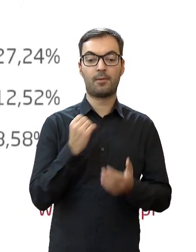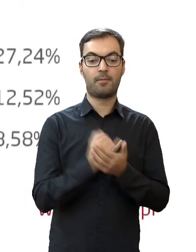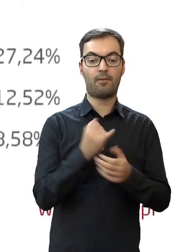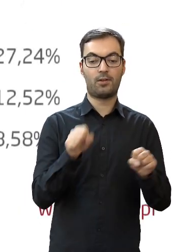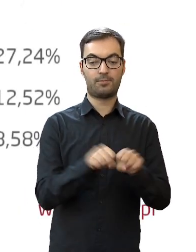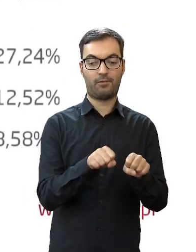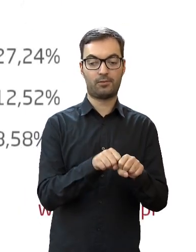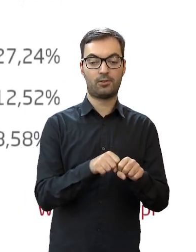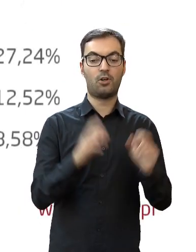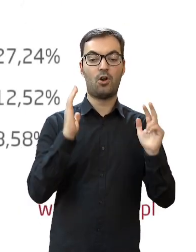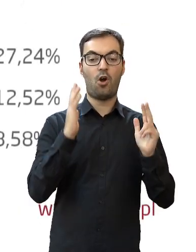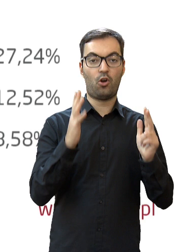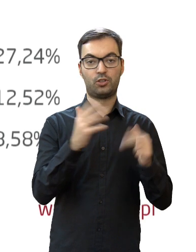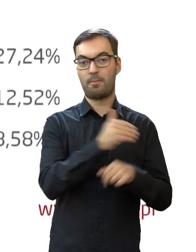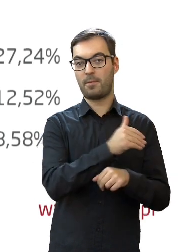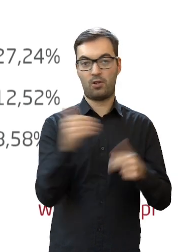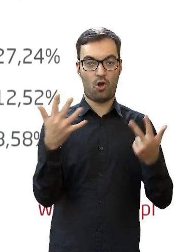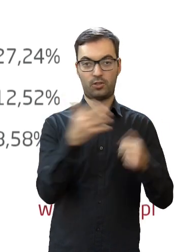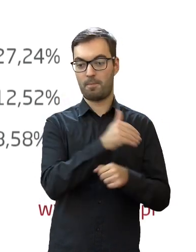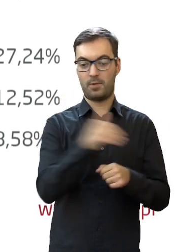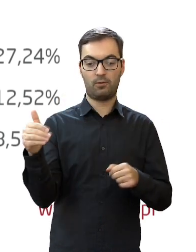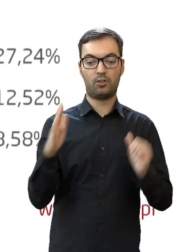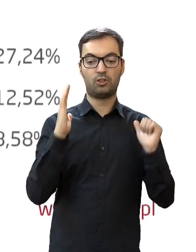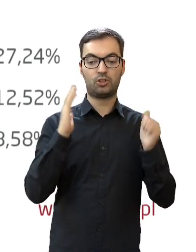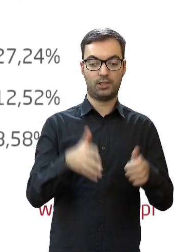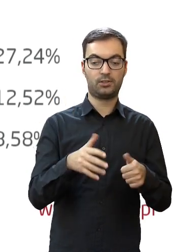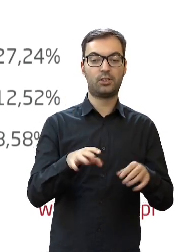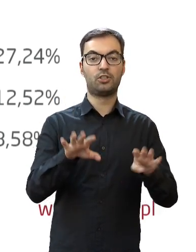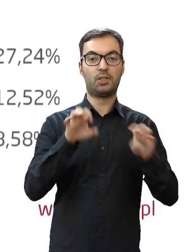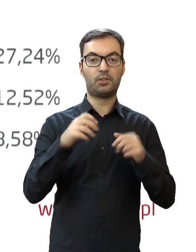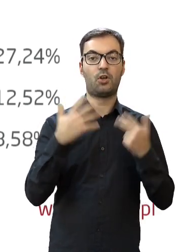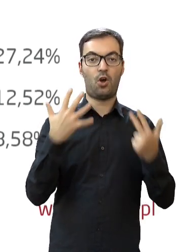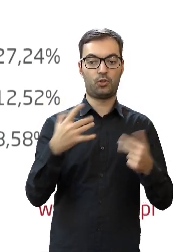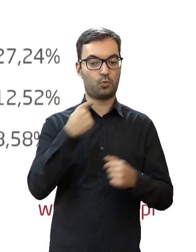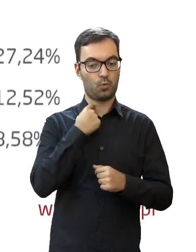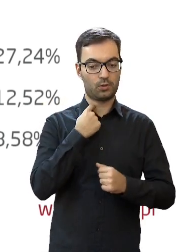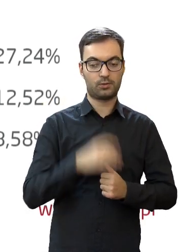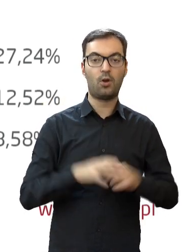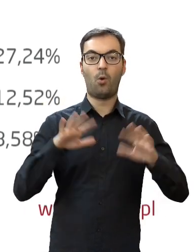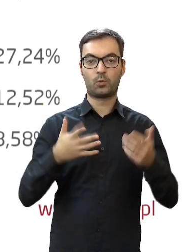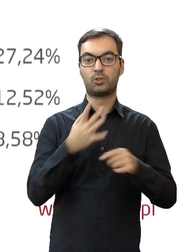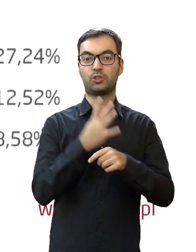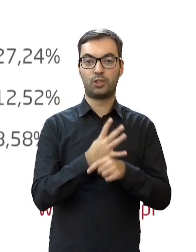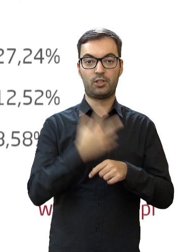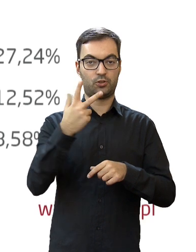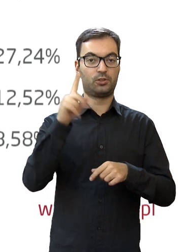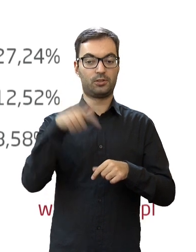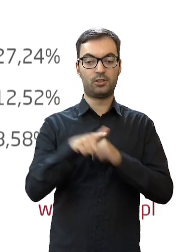Sprawiedliwość 8,6908 głosów, to jest 43